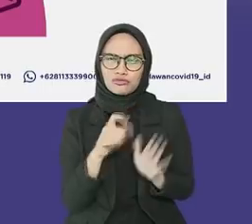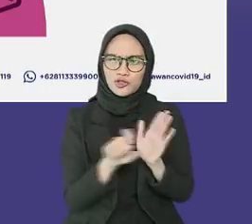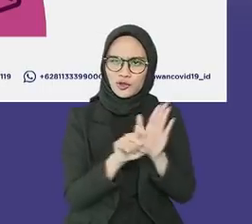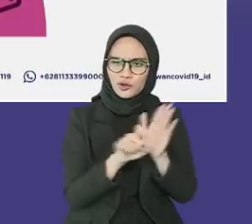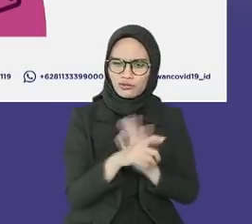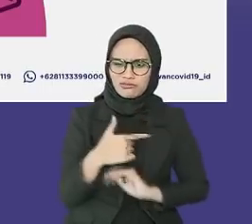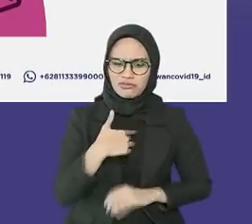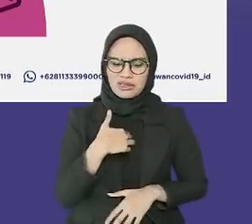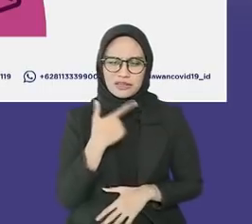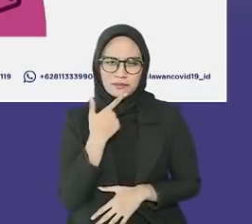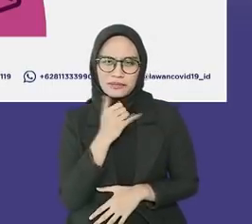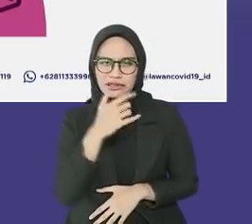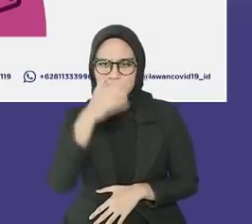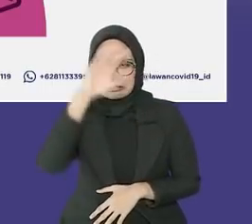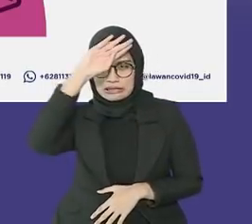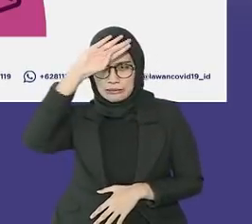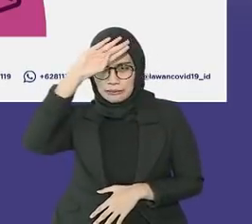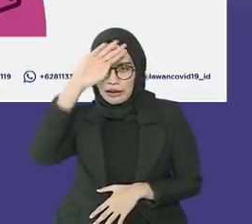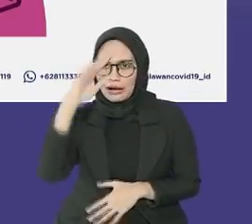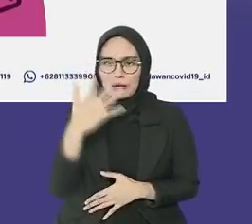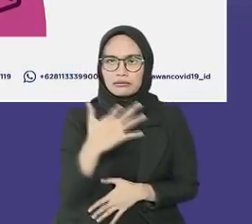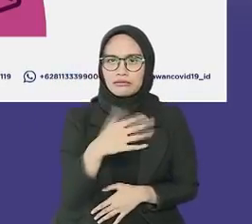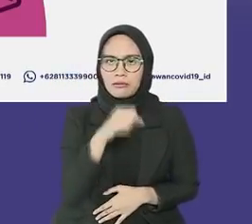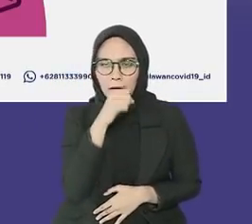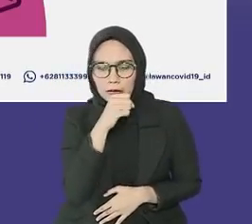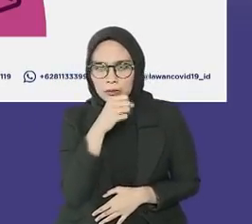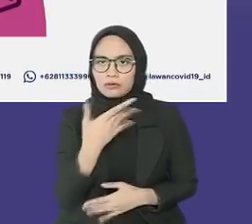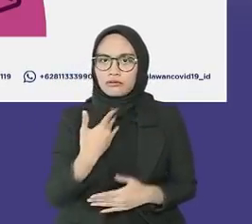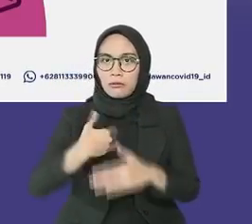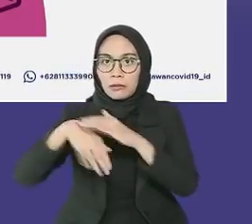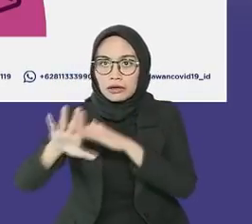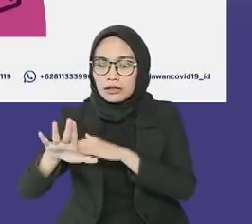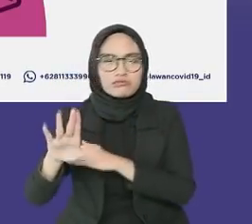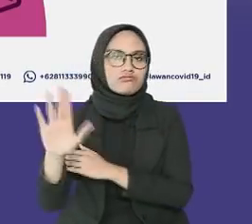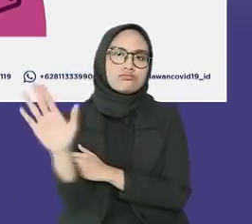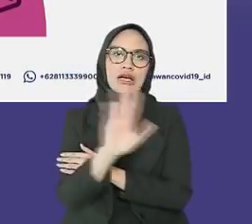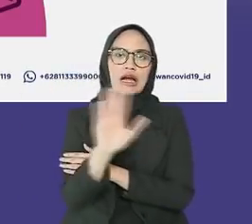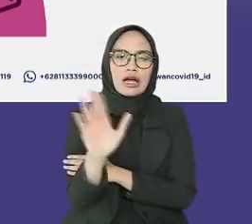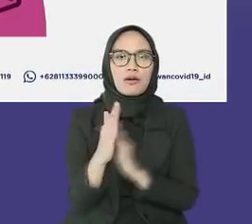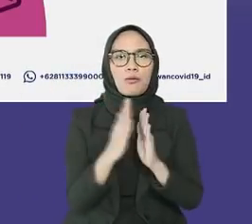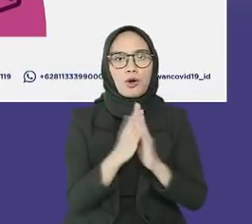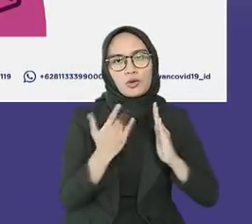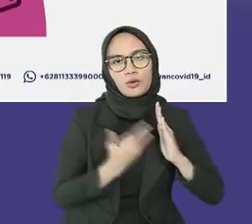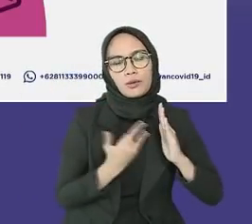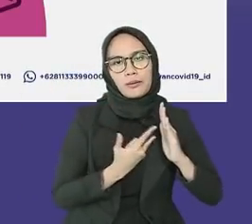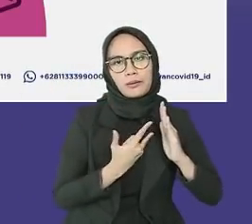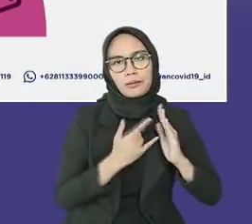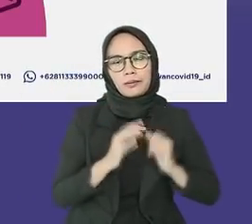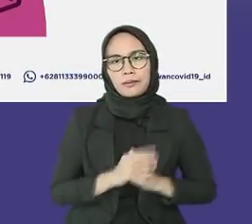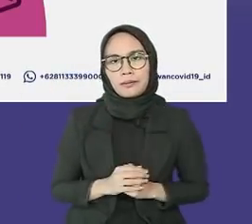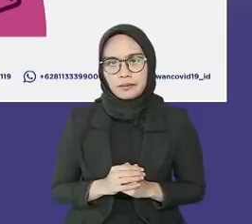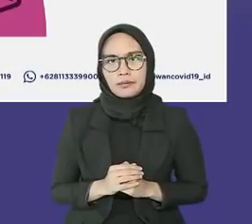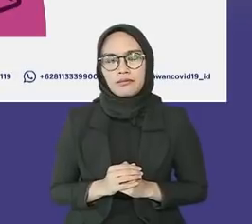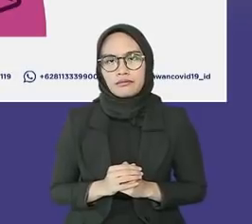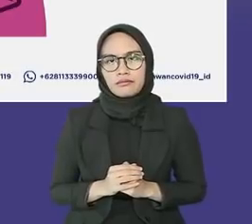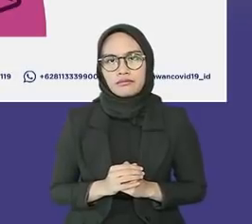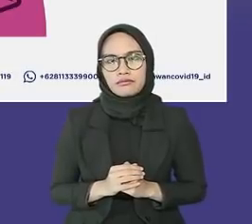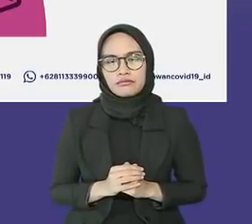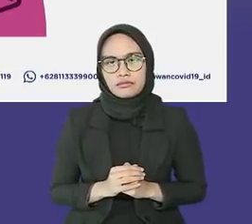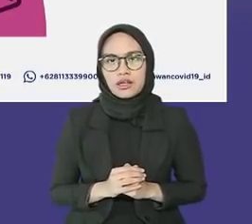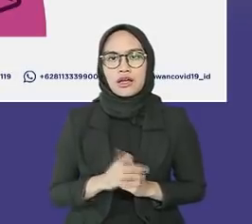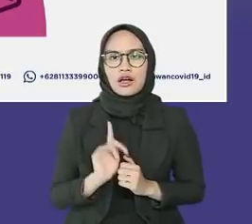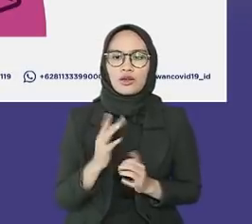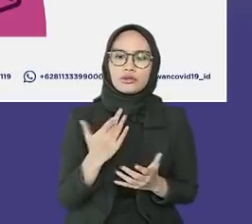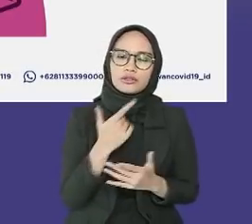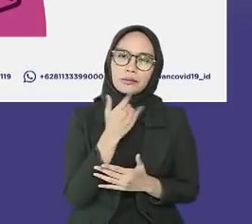fit. Khususnya bagi orang yang merasakan gejala maupun kontak erat kasus COVID-19 untuk tidak melakukan